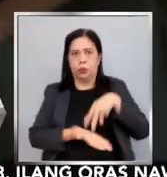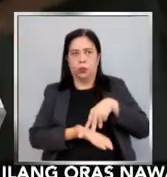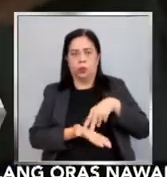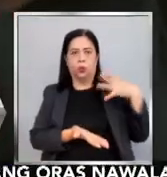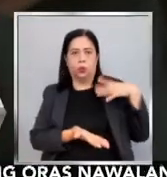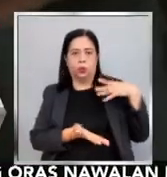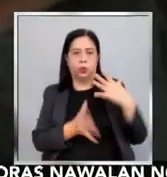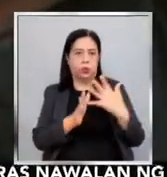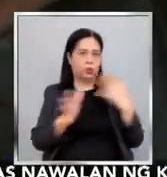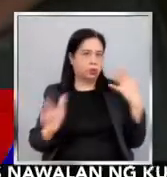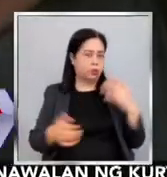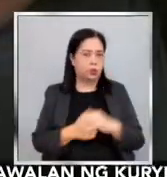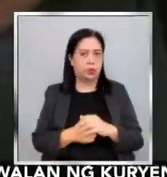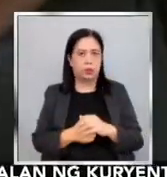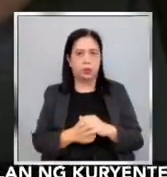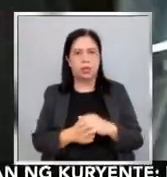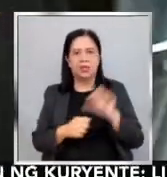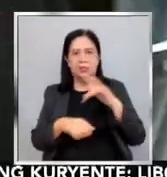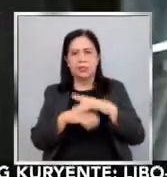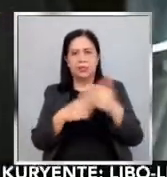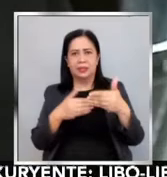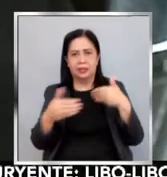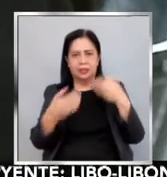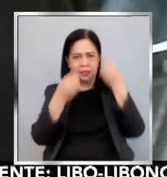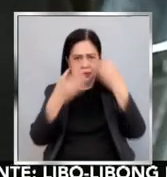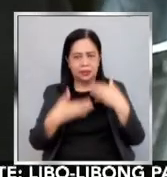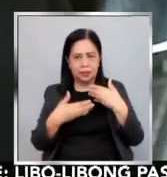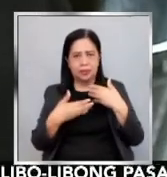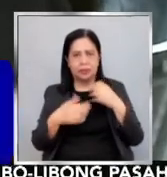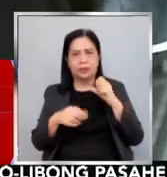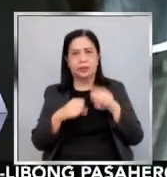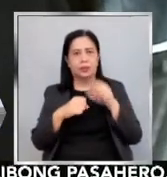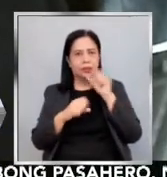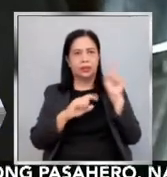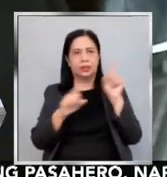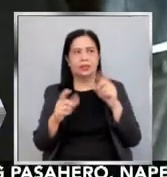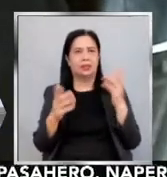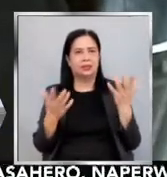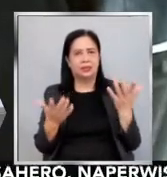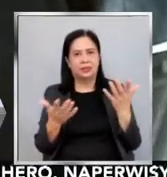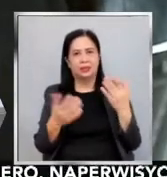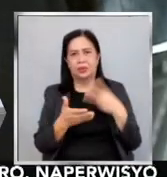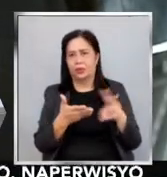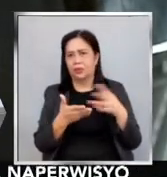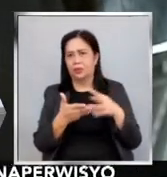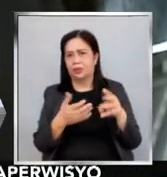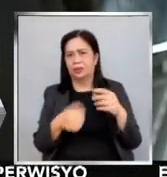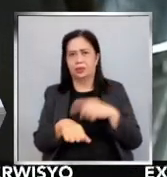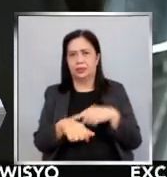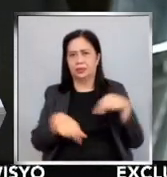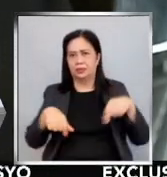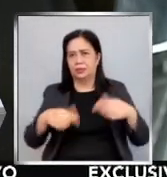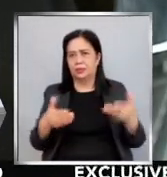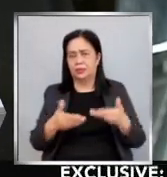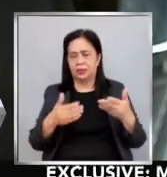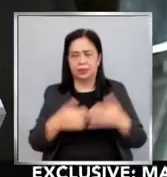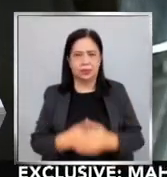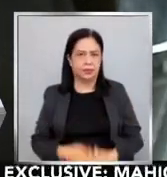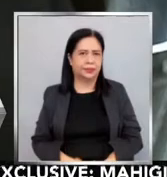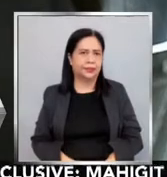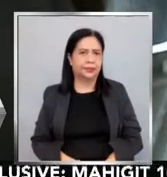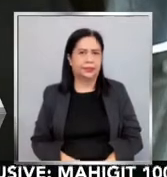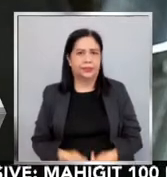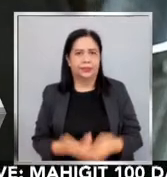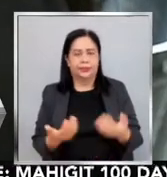eh. Kung maagasanan nilang sinabi kagabi, para hindi na kami nag-aksaya ng ano namin dito. Ng oras.